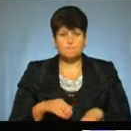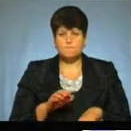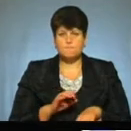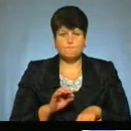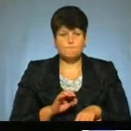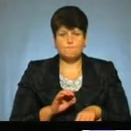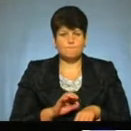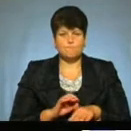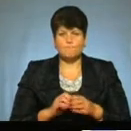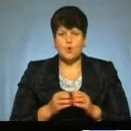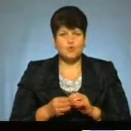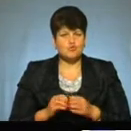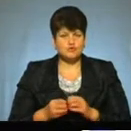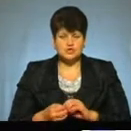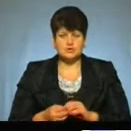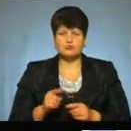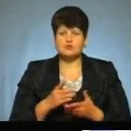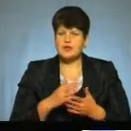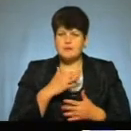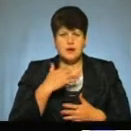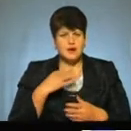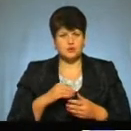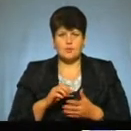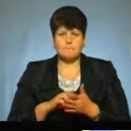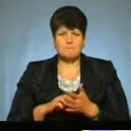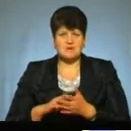що багато є причин. Звичайно,